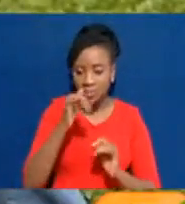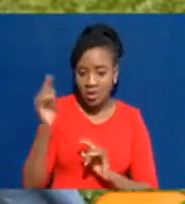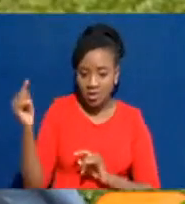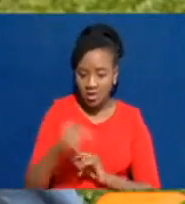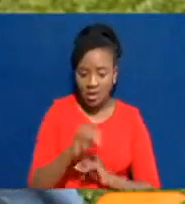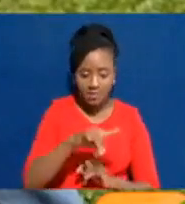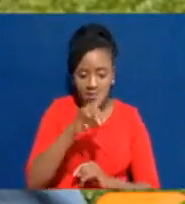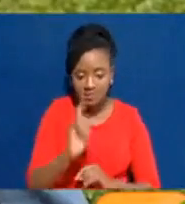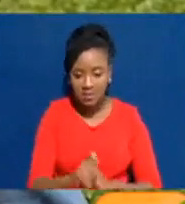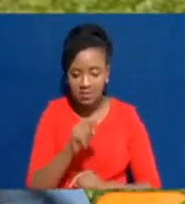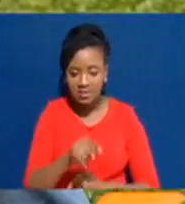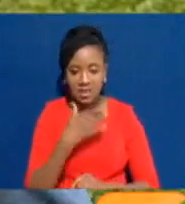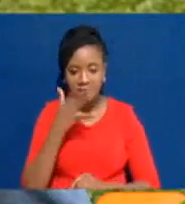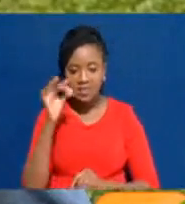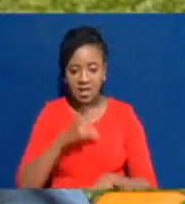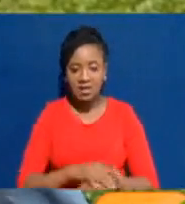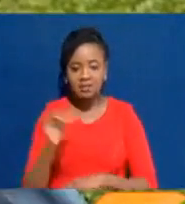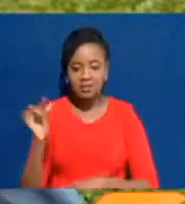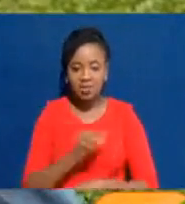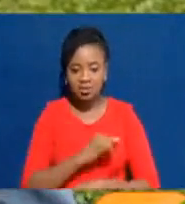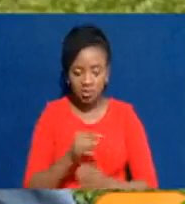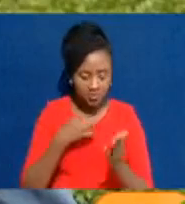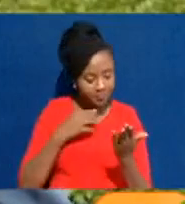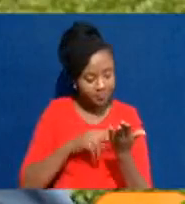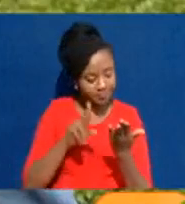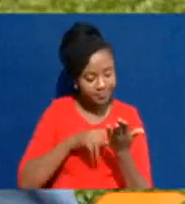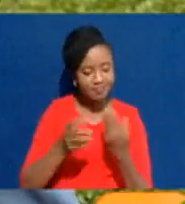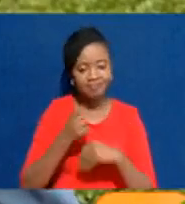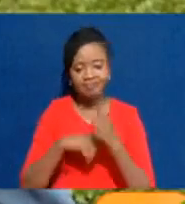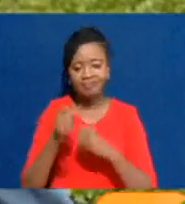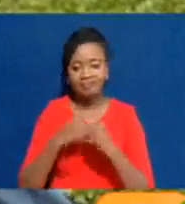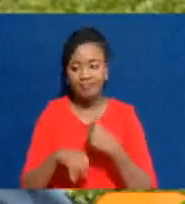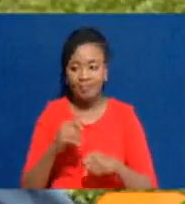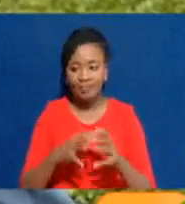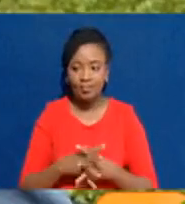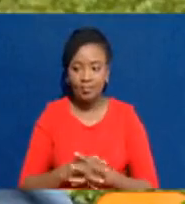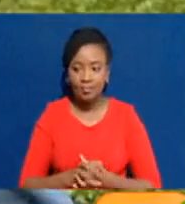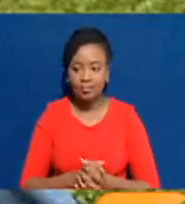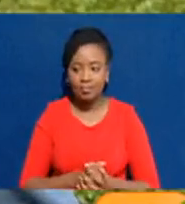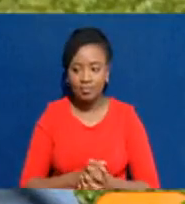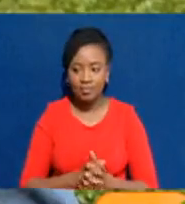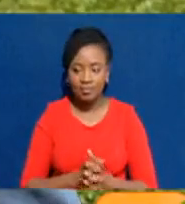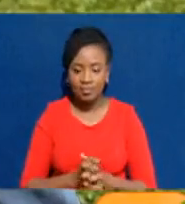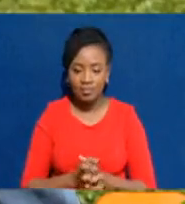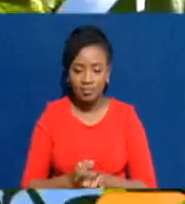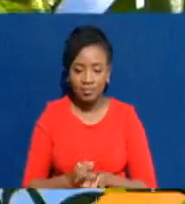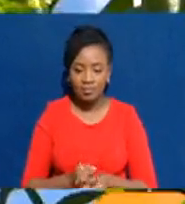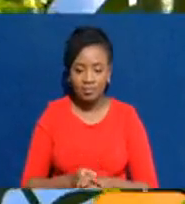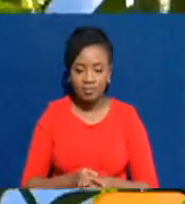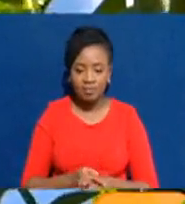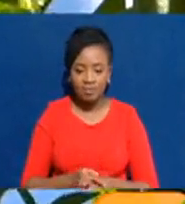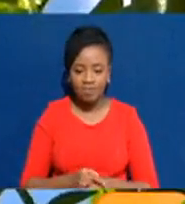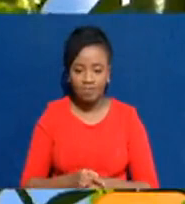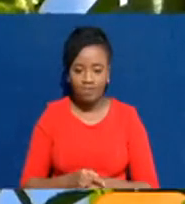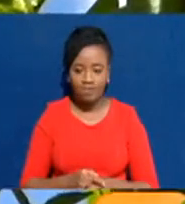kupimia, unapata majibu hapo hapo kwa simu yako, unaanza kureact, utafanya nini kuhusu hiyo mpangilio.